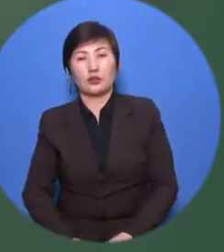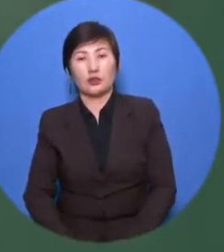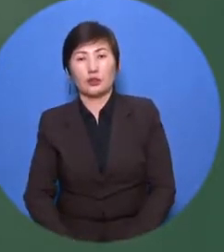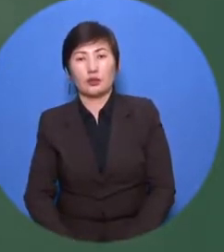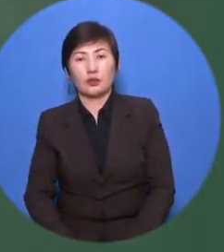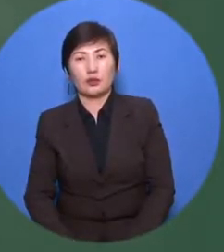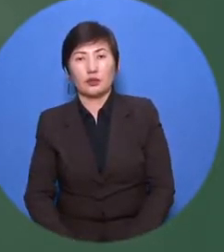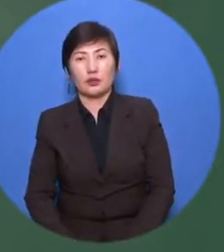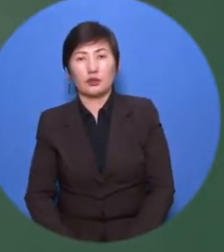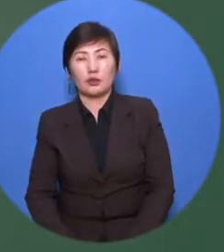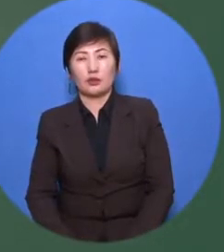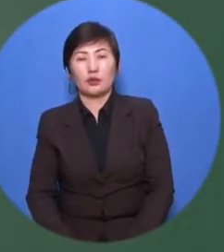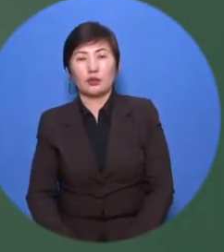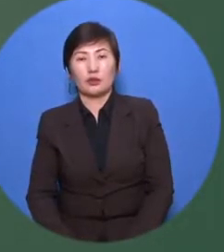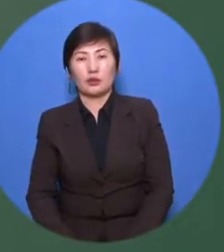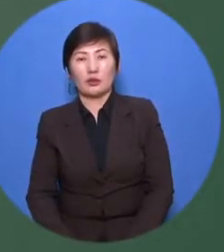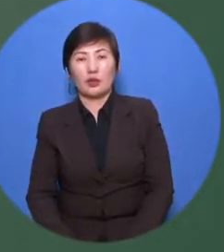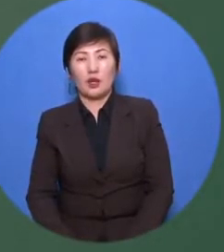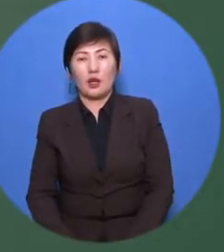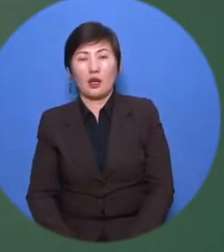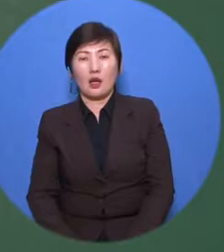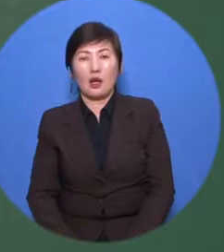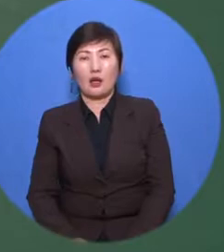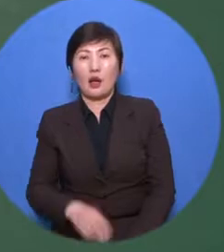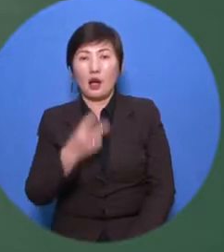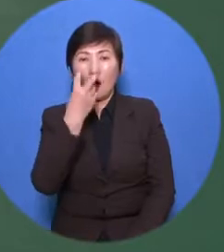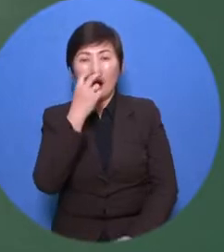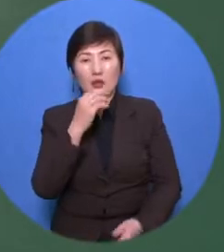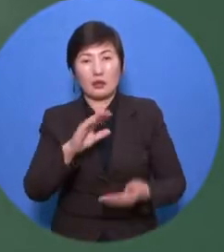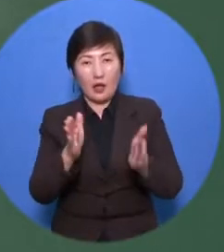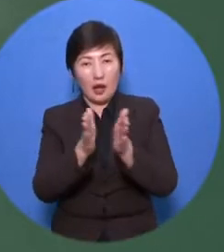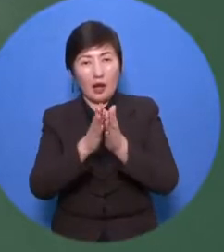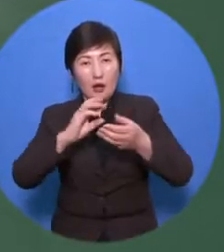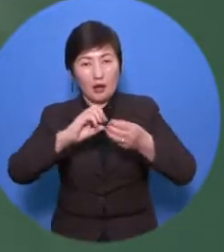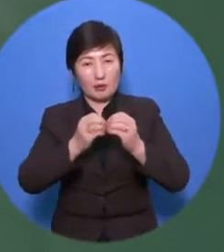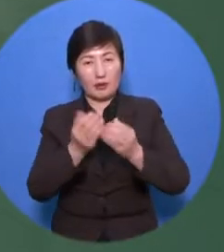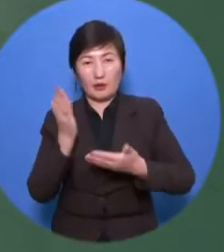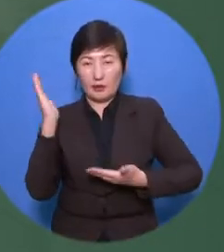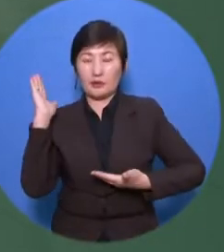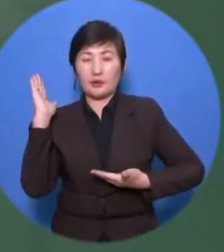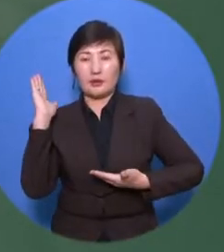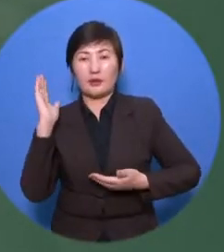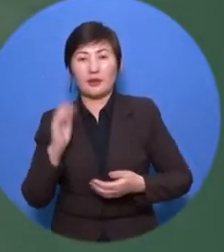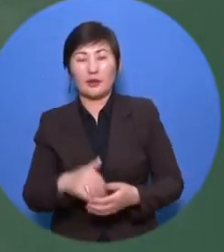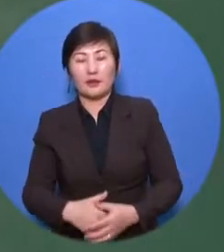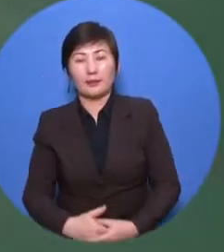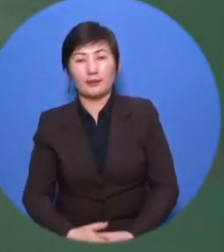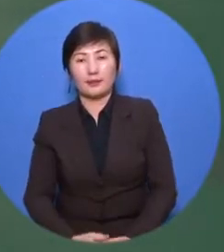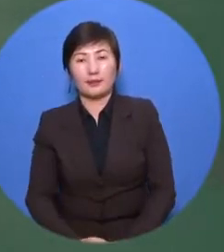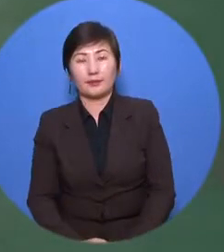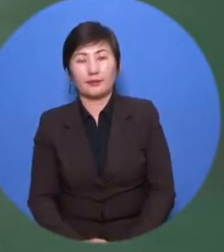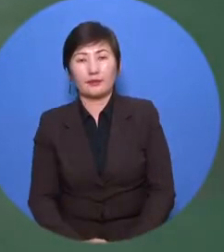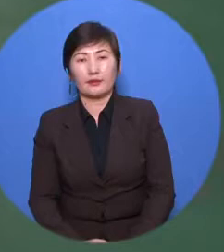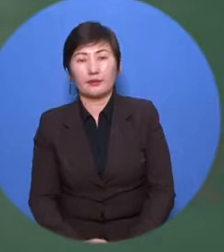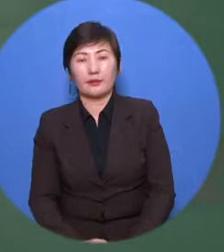нэмэх 2 а хасах 1 байхад нэмэх 1 тэг байхад 1 1 байхад хасах 1